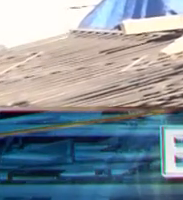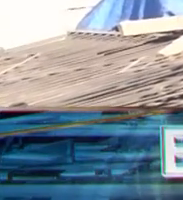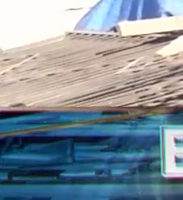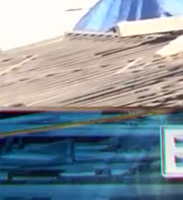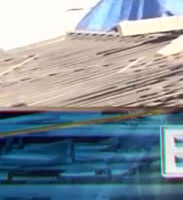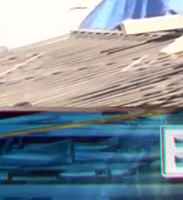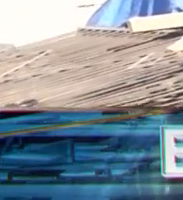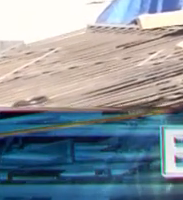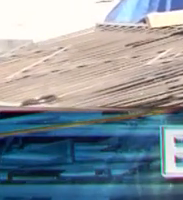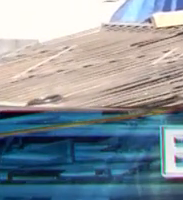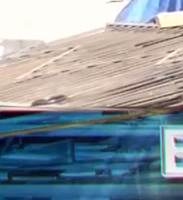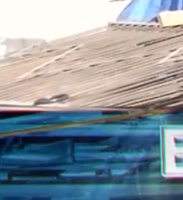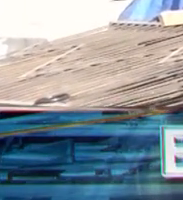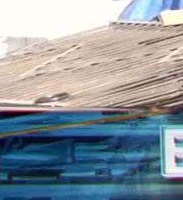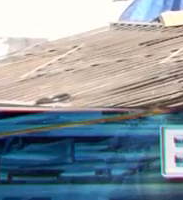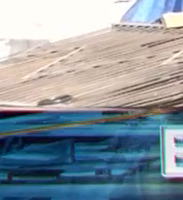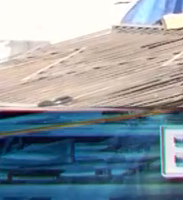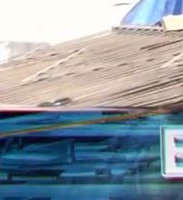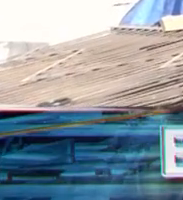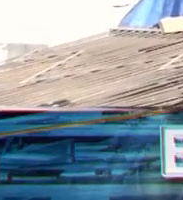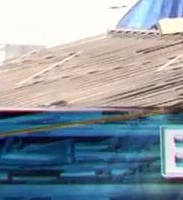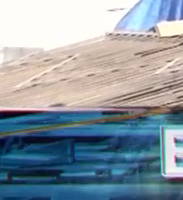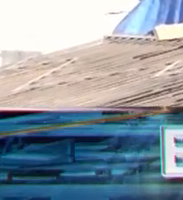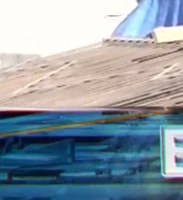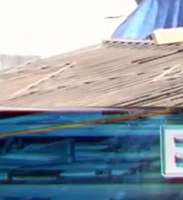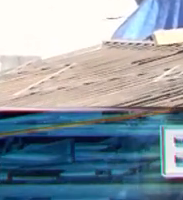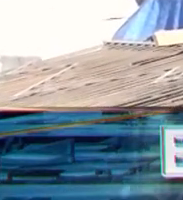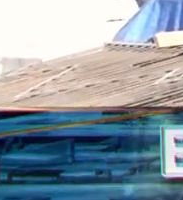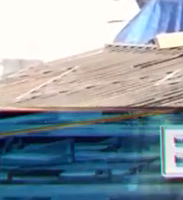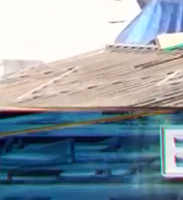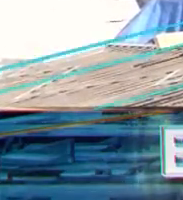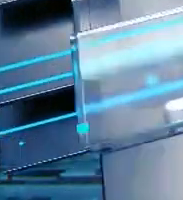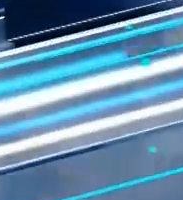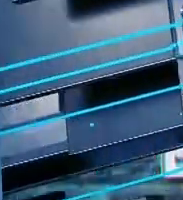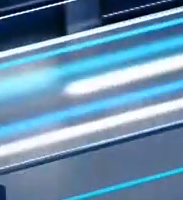арналған амбулатория салынып атыр, 80% бітті.